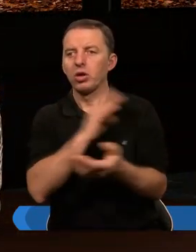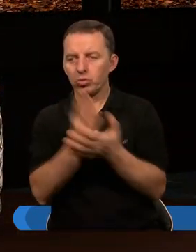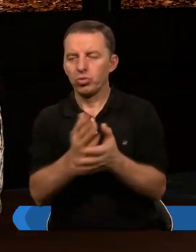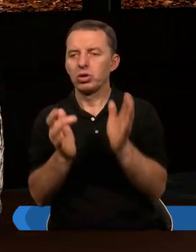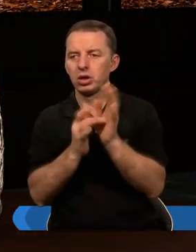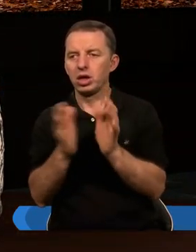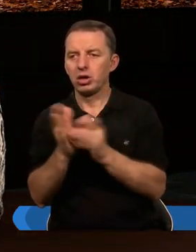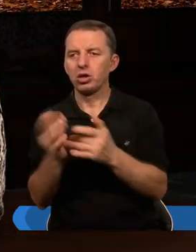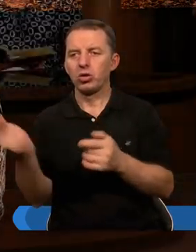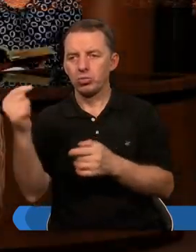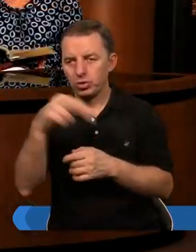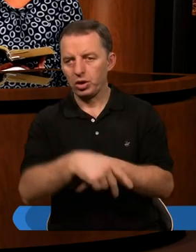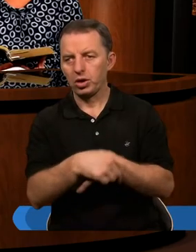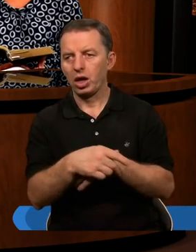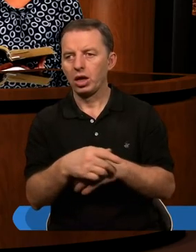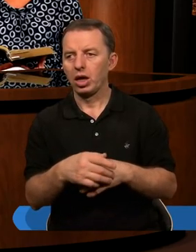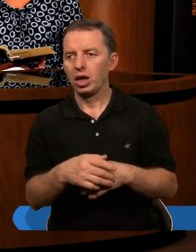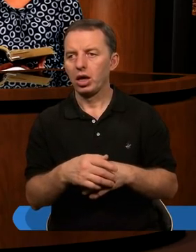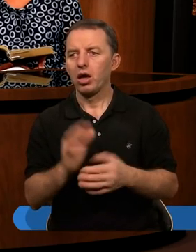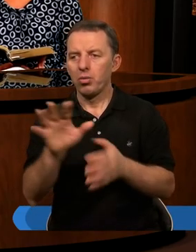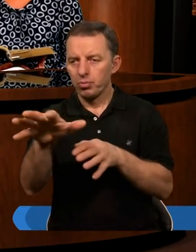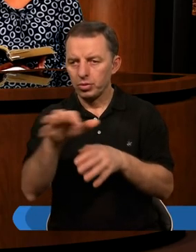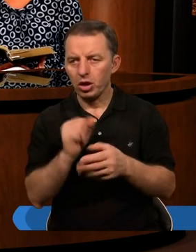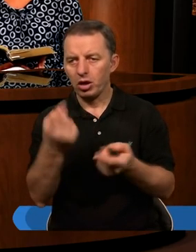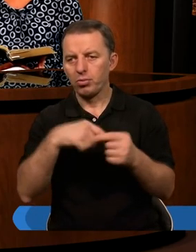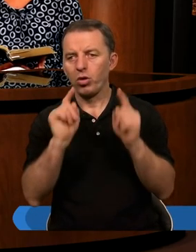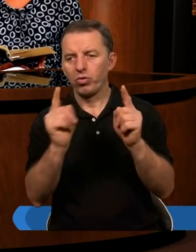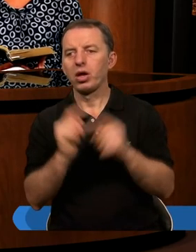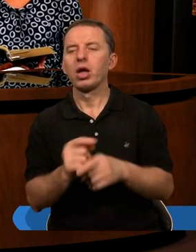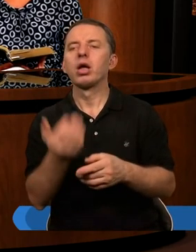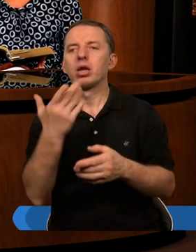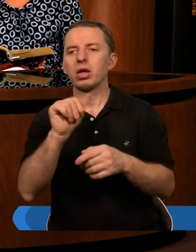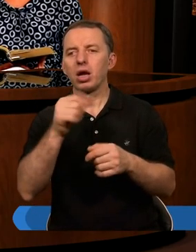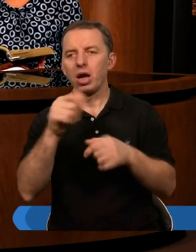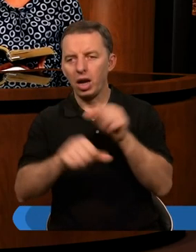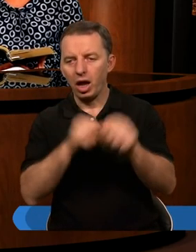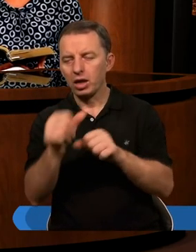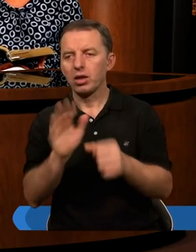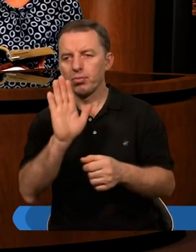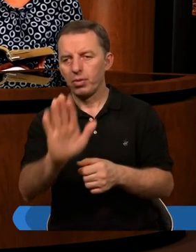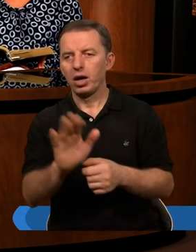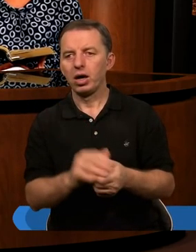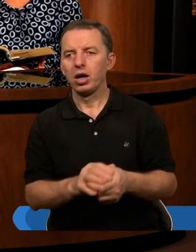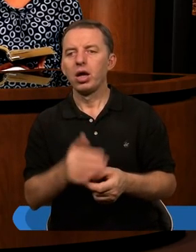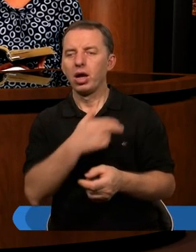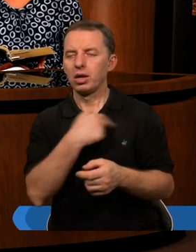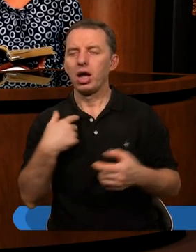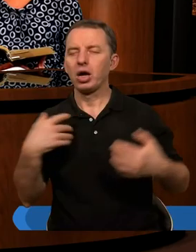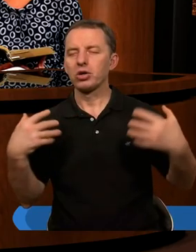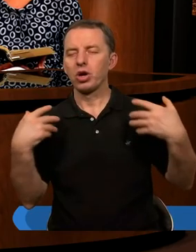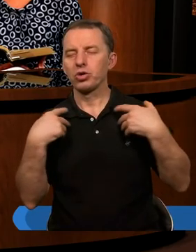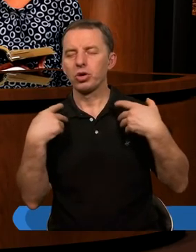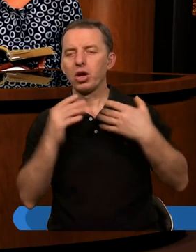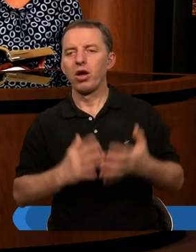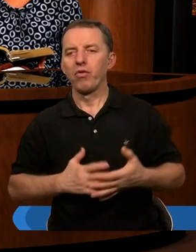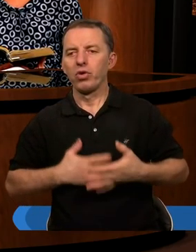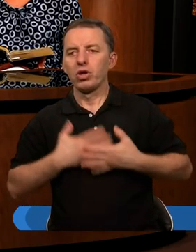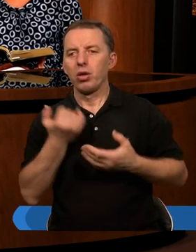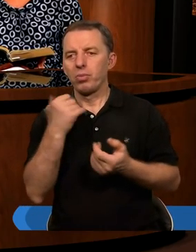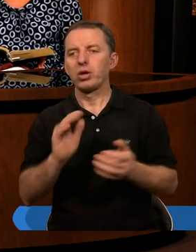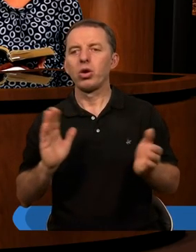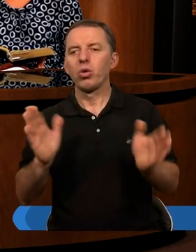już przyszedł. Biorąc pod uwagę, ile tysięcy lat świat ma, to nasze życie wydaje się